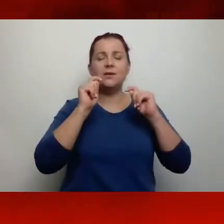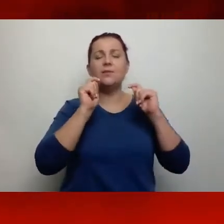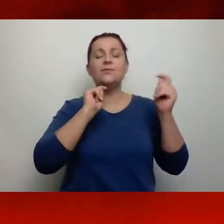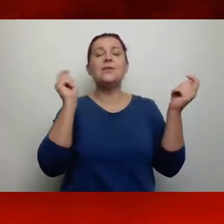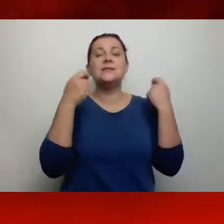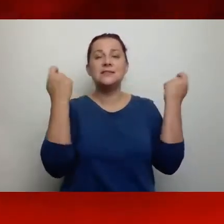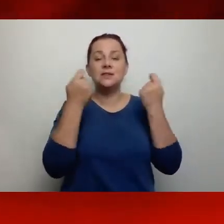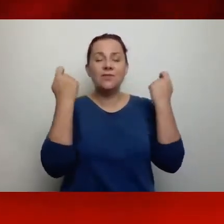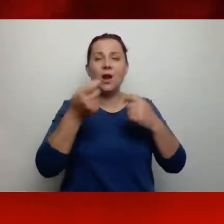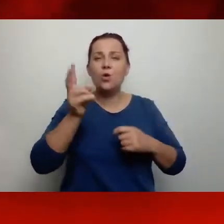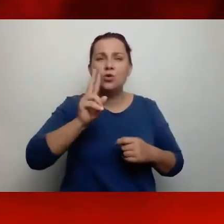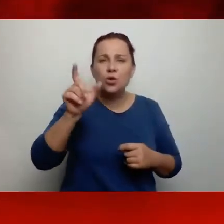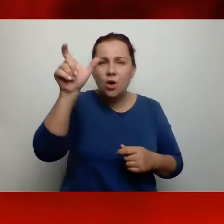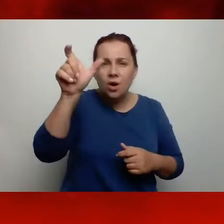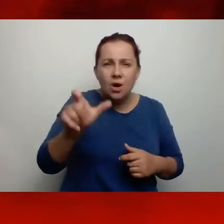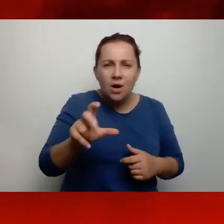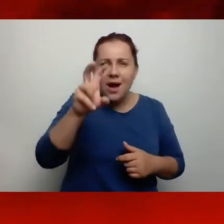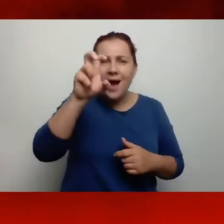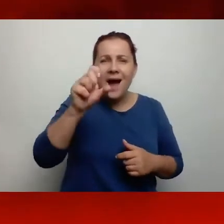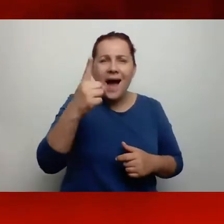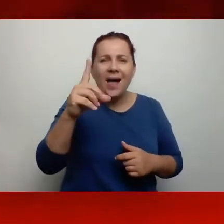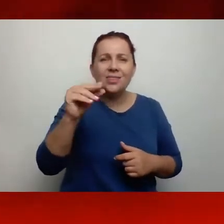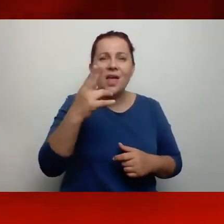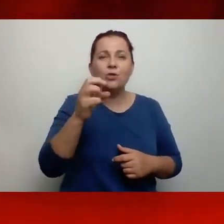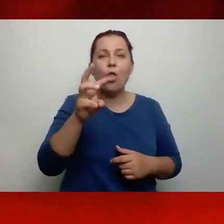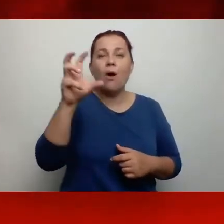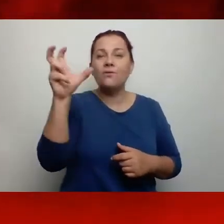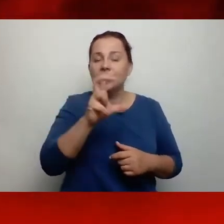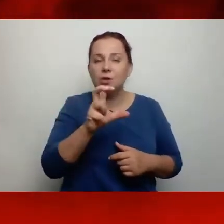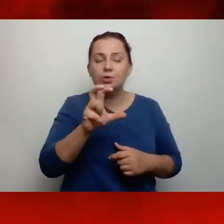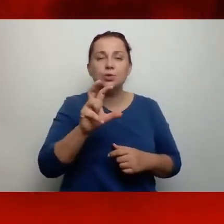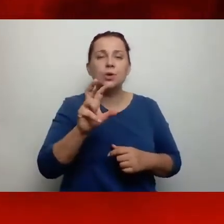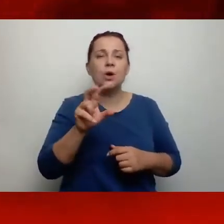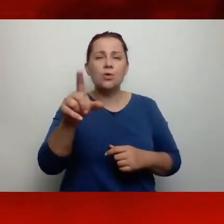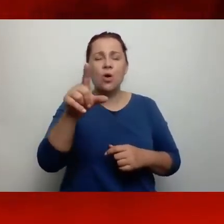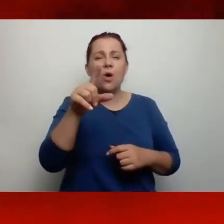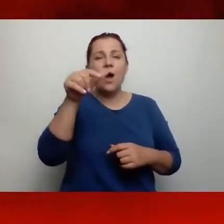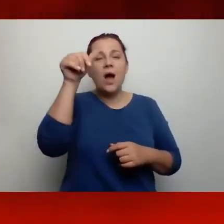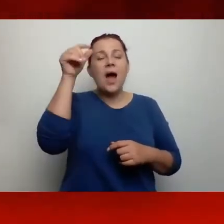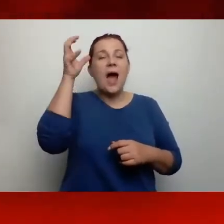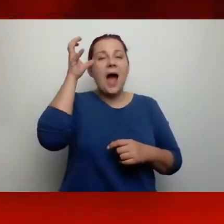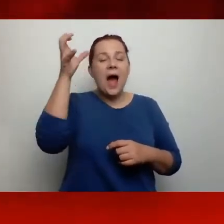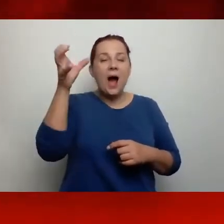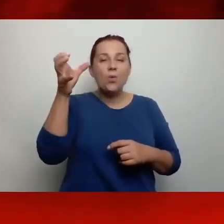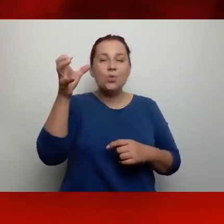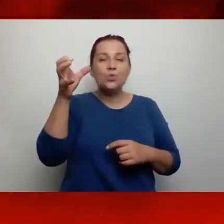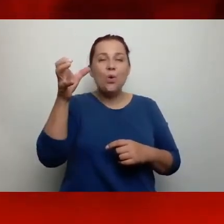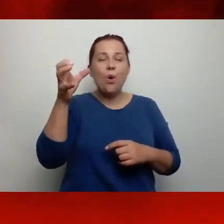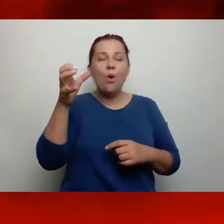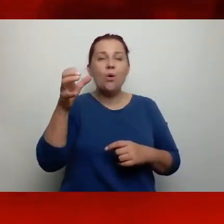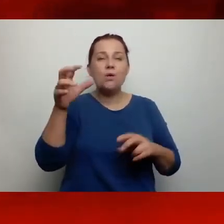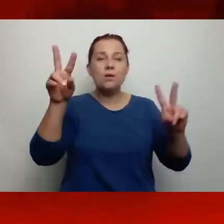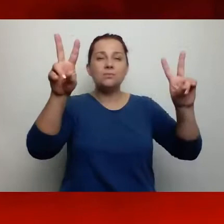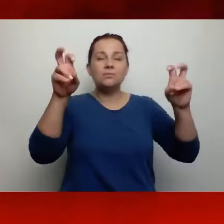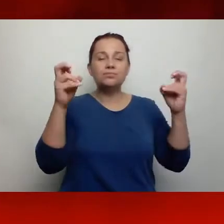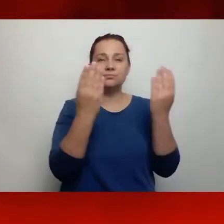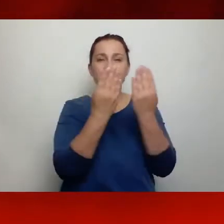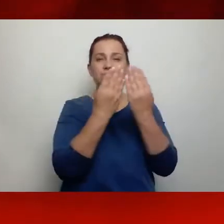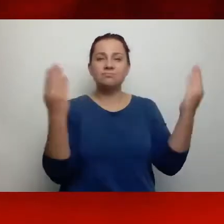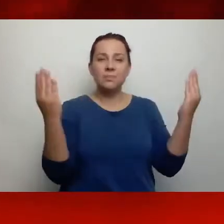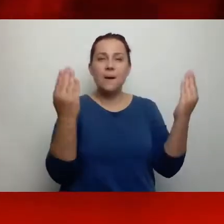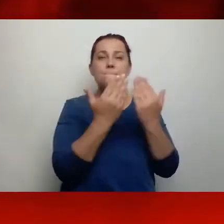Mowa o Andrzeju Hadanowiczu, tak. Autorze Białoruskich Murów, tłumaczenia murów Jacka Kaczmarskiego na język